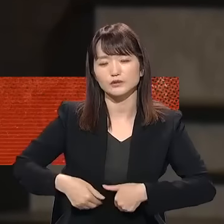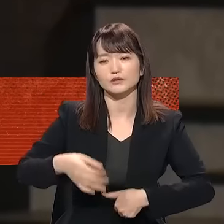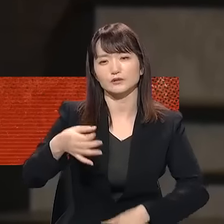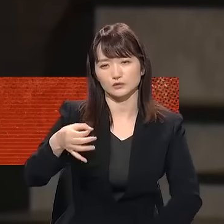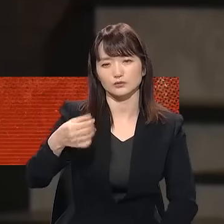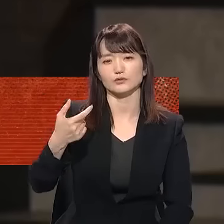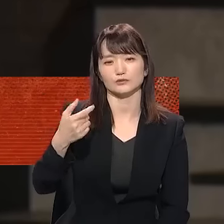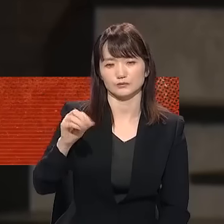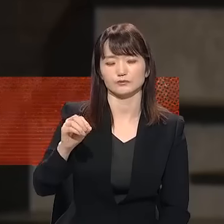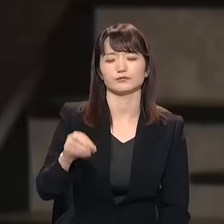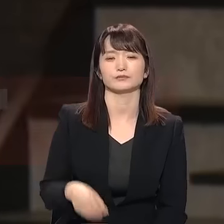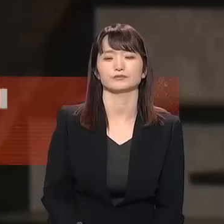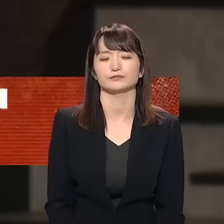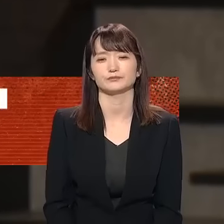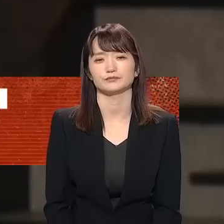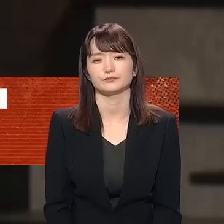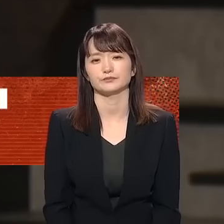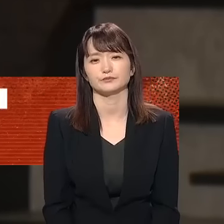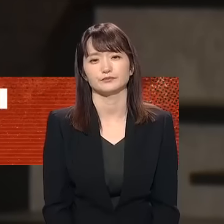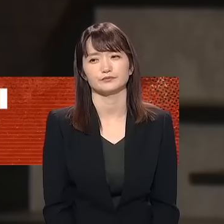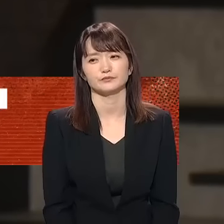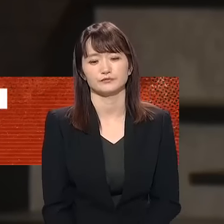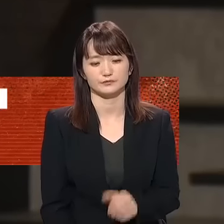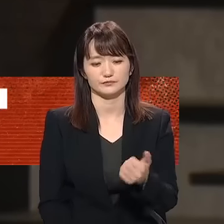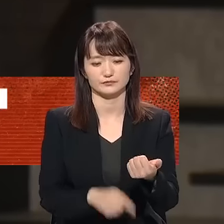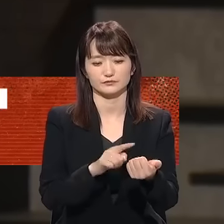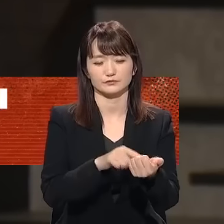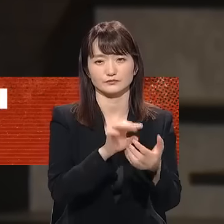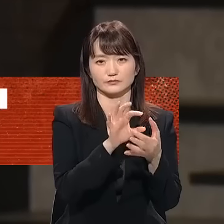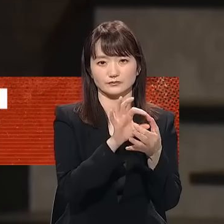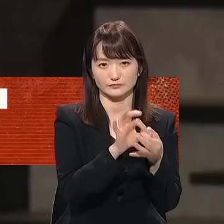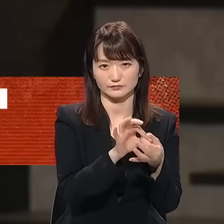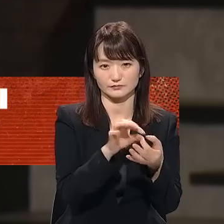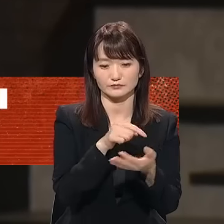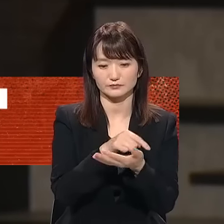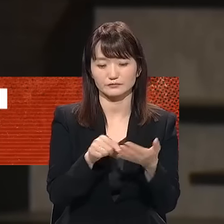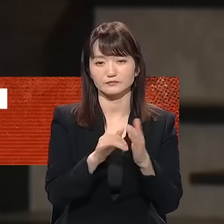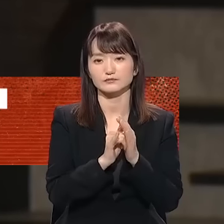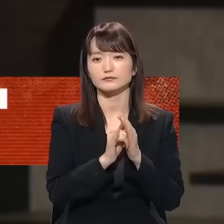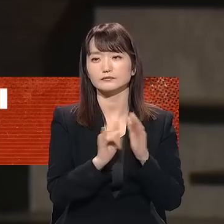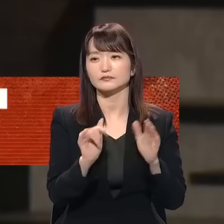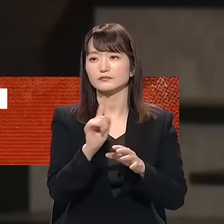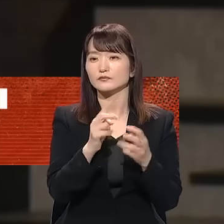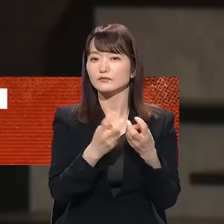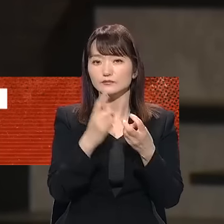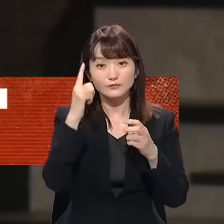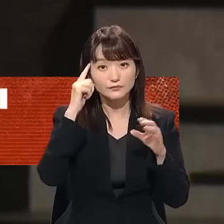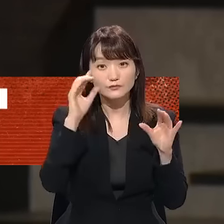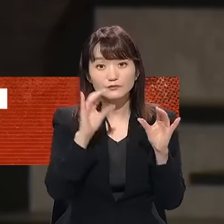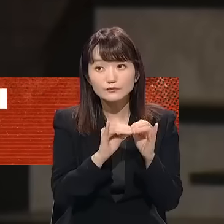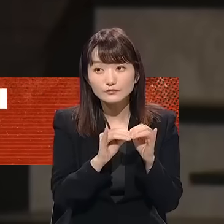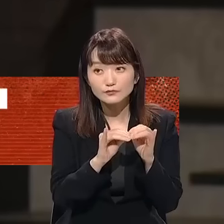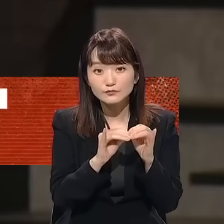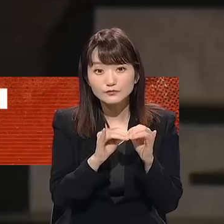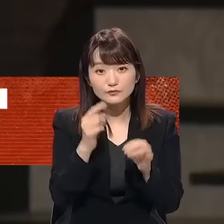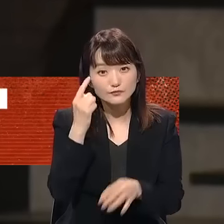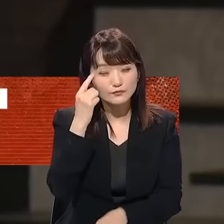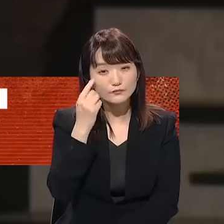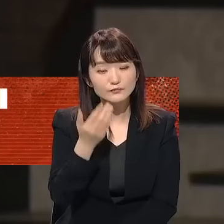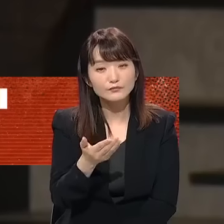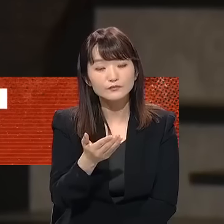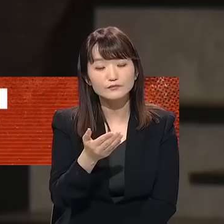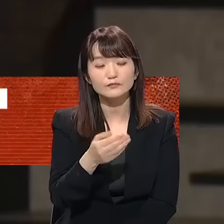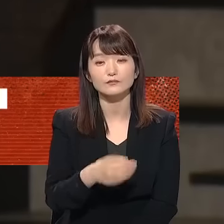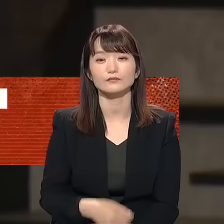이제 얘기를 했거든요 그래서이 시신과 관련돼 가지고 그러면 유족 측에서 어떻게 동의를 하느냐라는 그 문제는